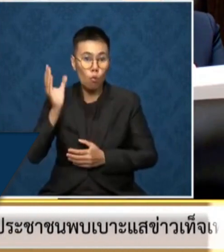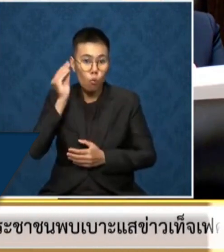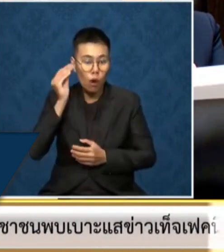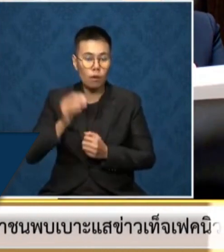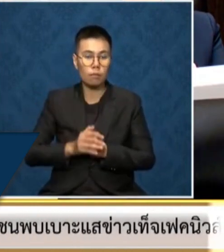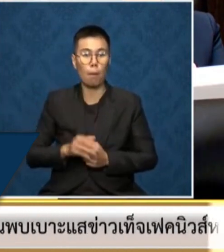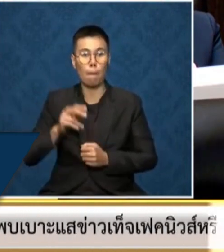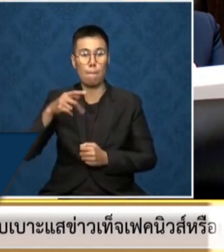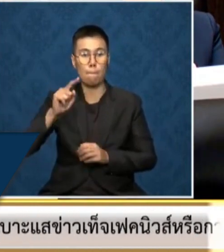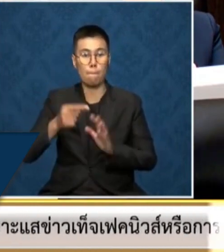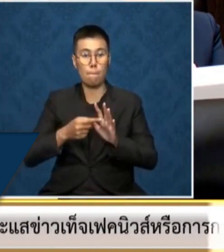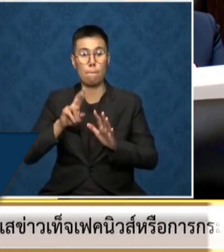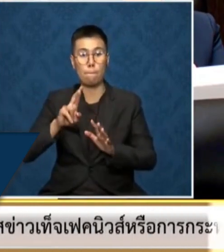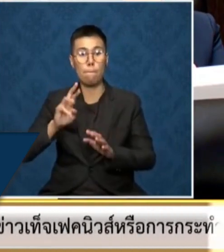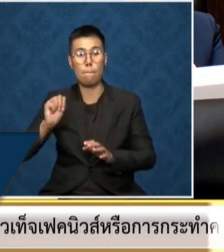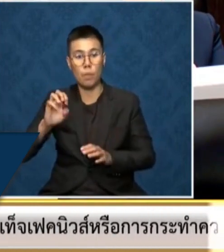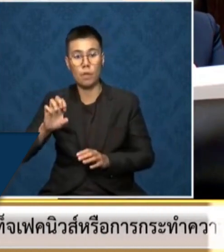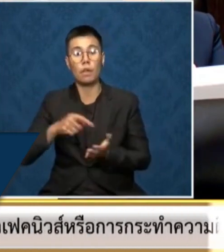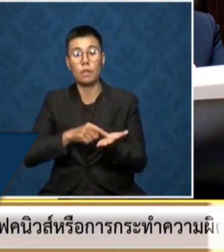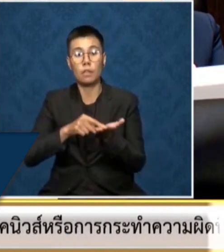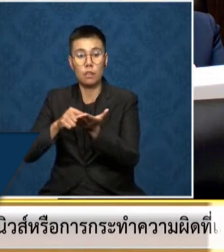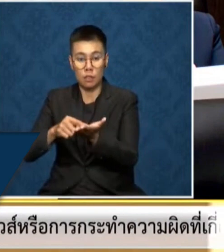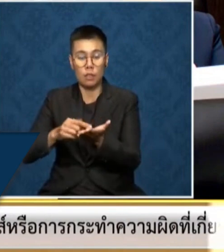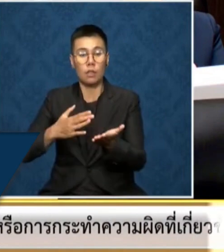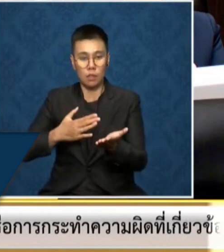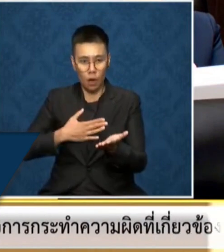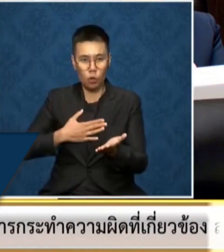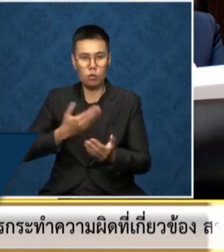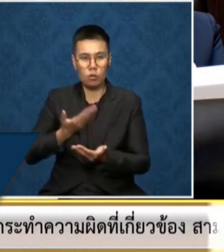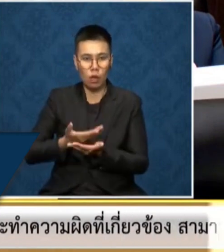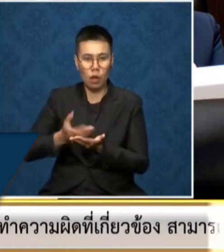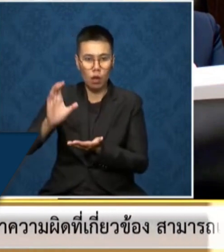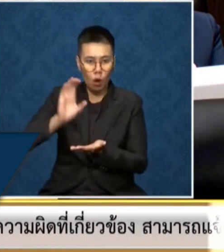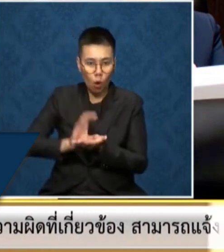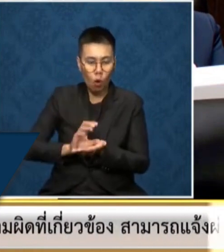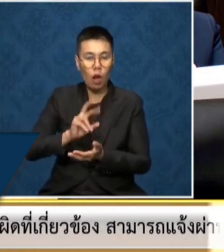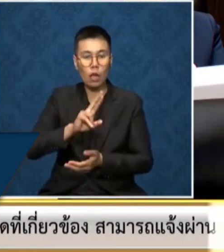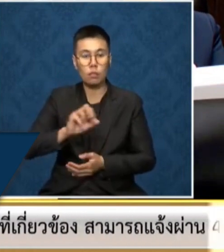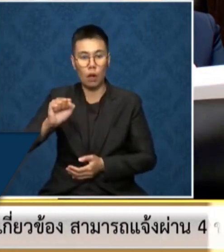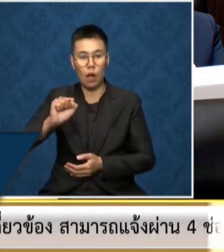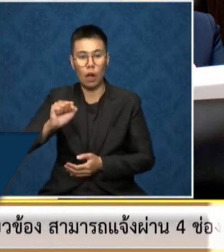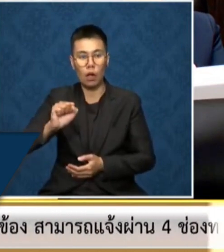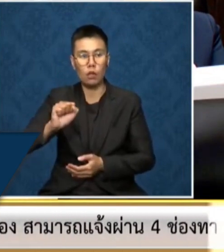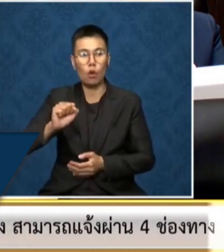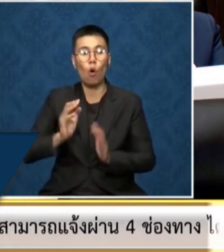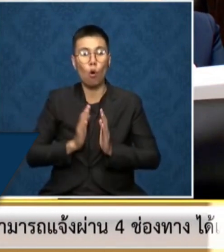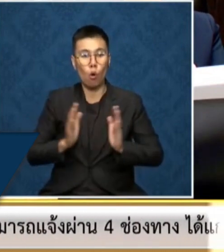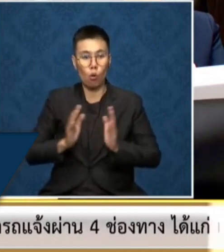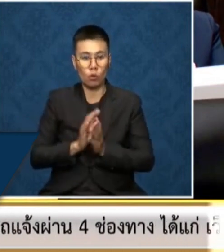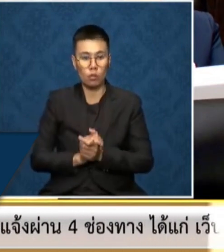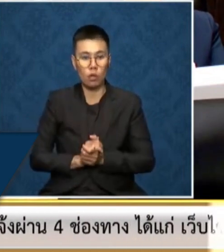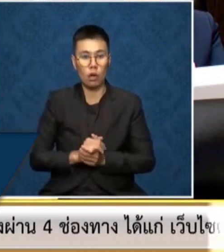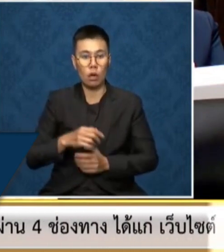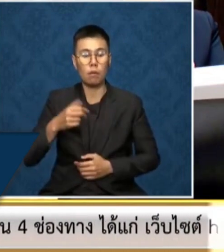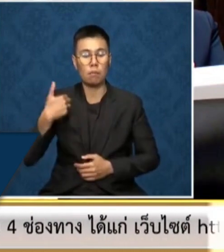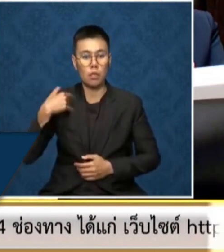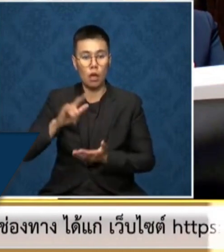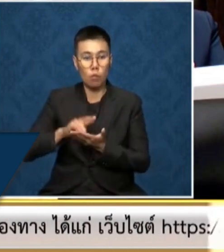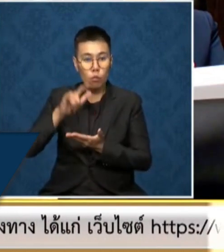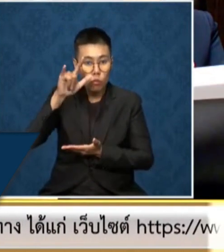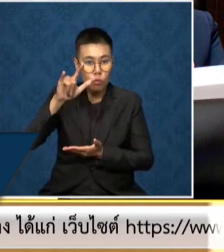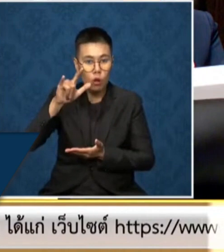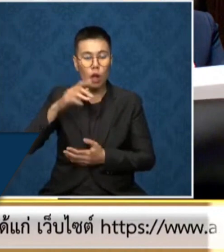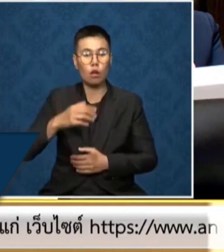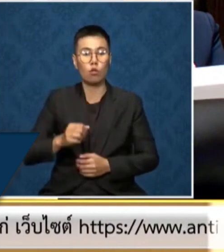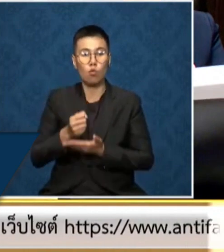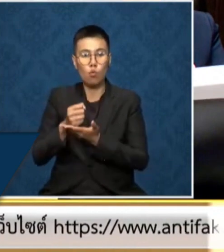คุประมีเสนอและพวกเราเองจำเป็นต้ใช้งประมายของซ étภานะครับต้องขบปคุณหายสายการปีนที่อำนวยการใหพวก